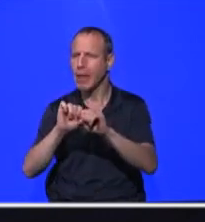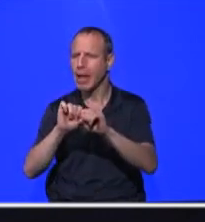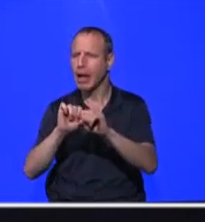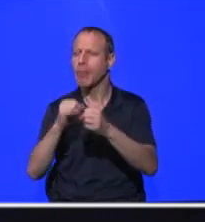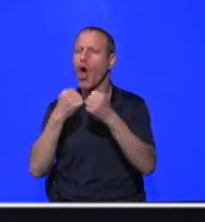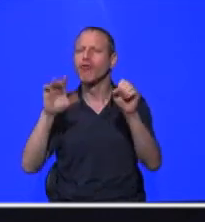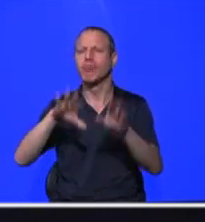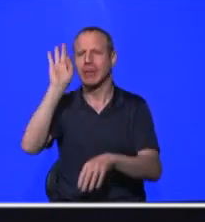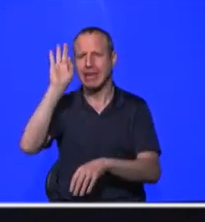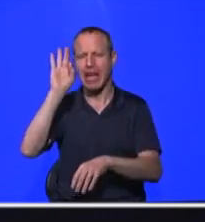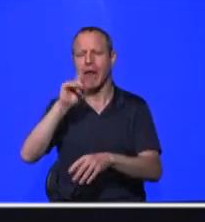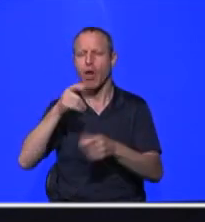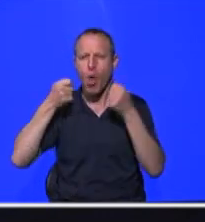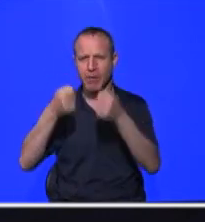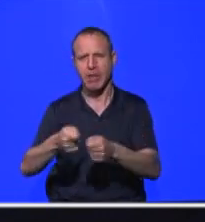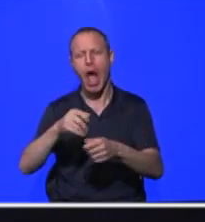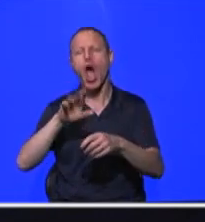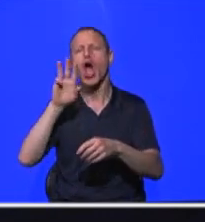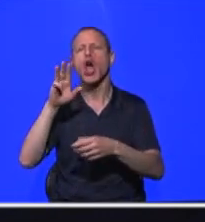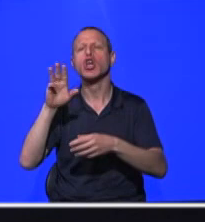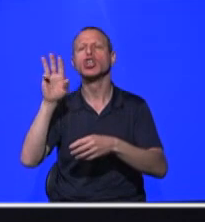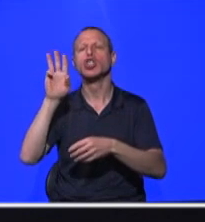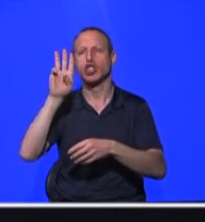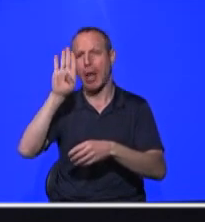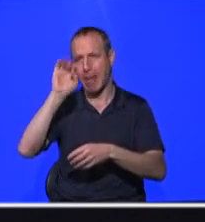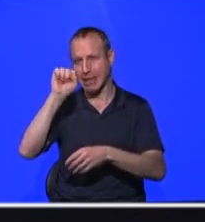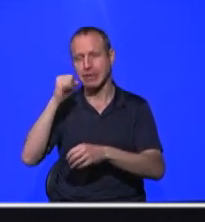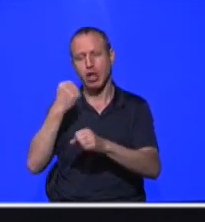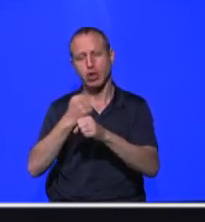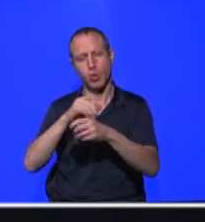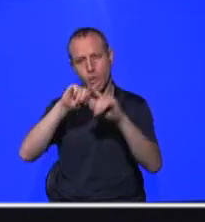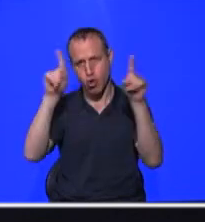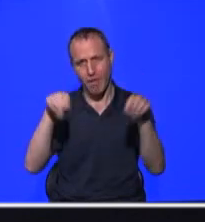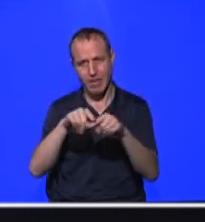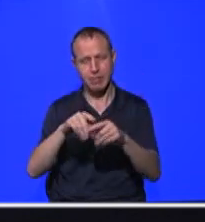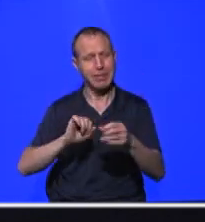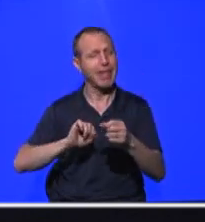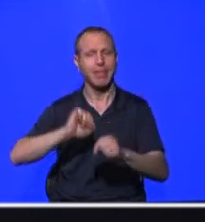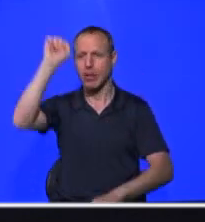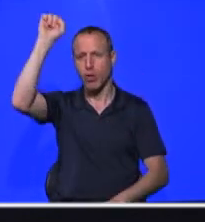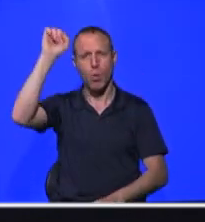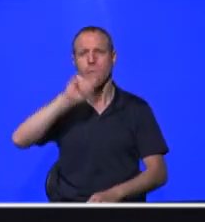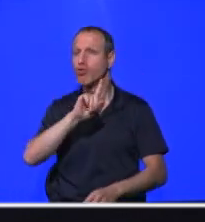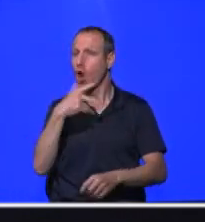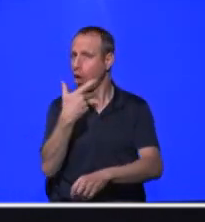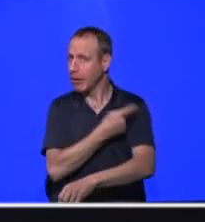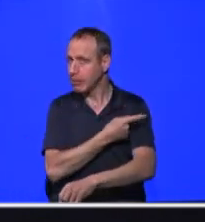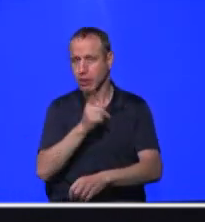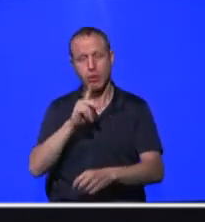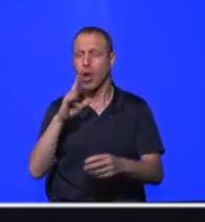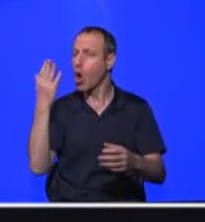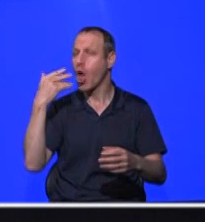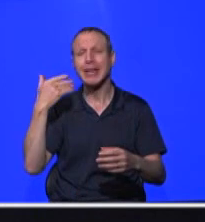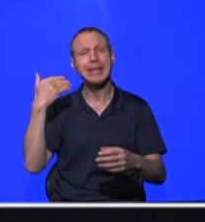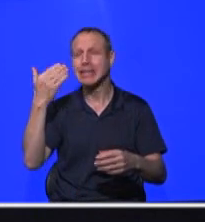פשוט הוציאו תופס שהוא דיקטטורי ביותר, שמי שלא יתחסן, לא יזכה לא לביקורים, לא לחופשות, לא התייחדויות,